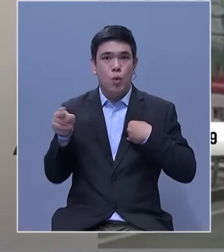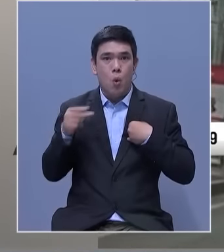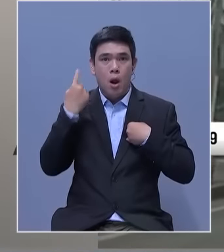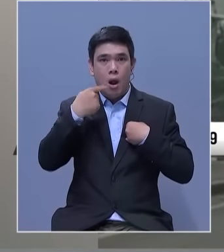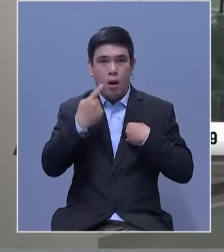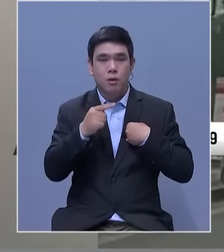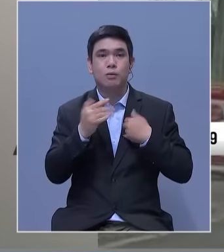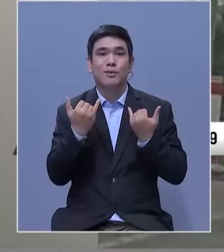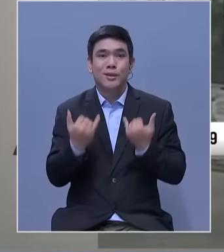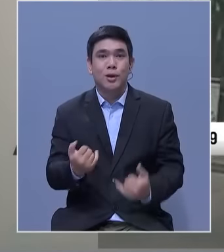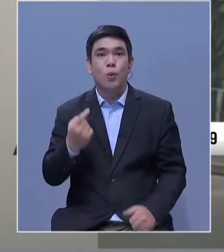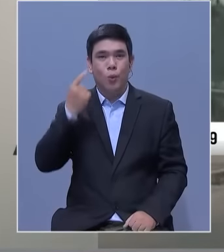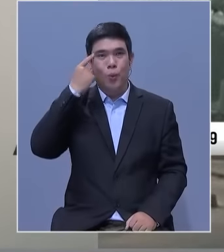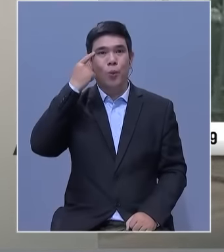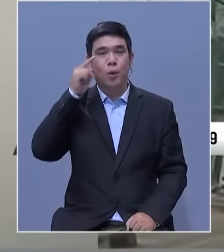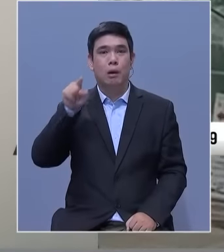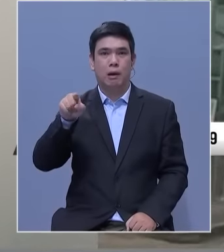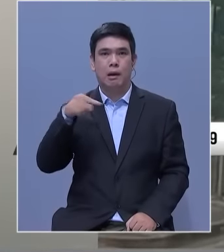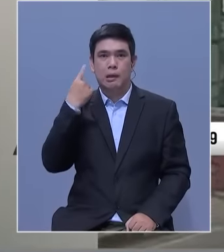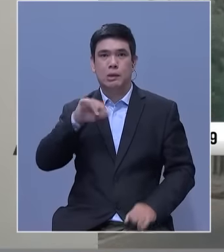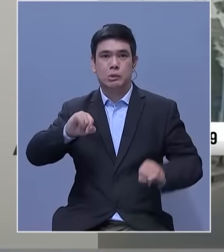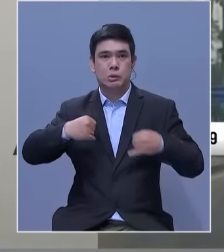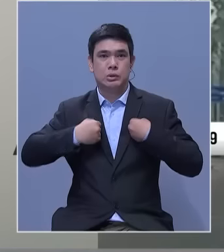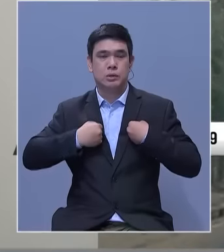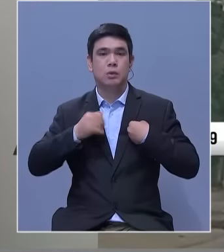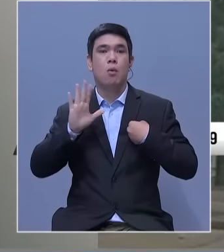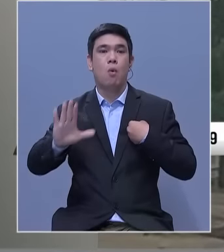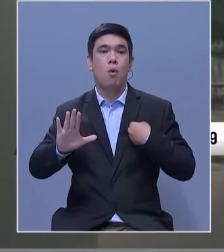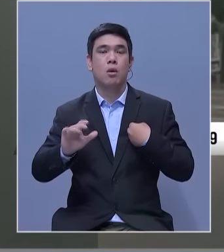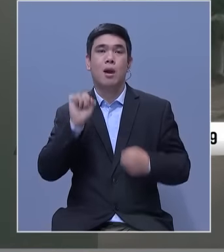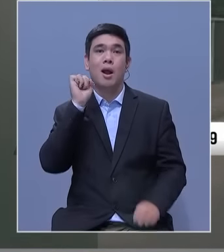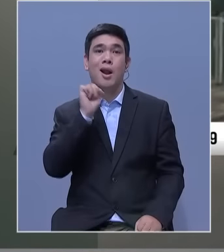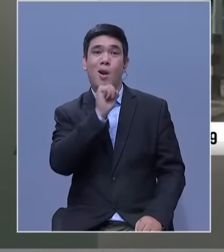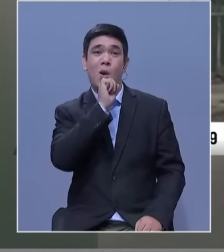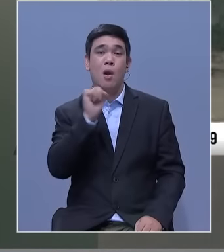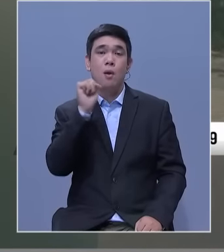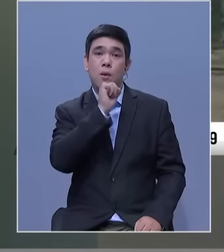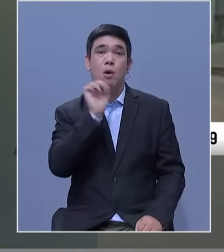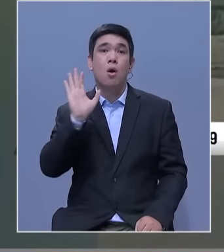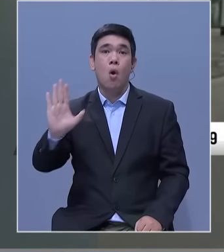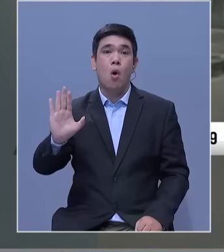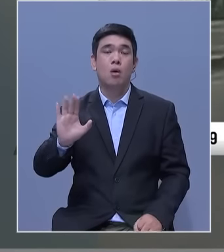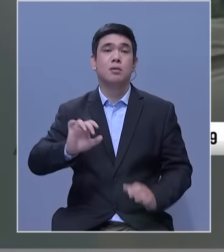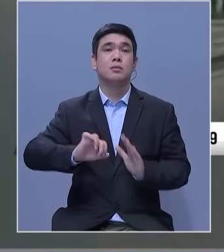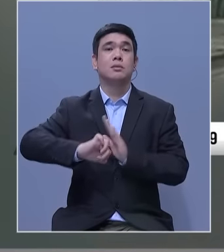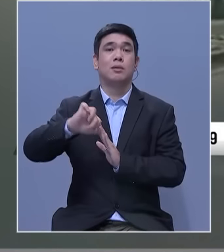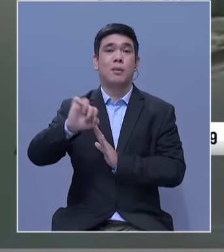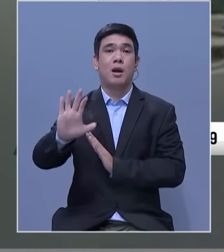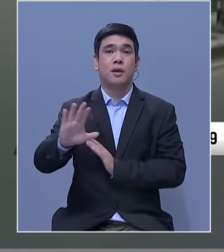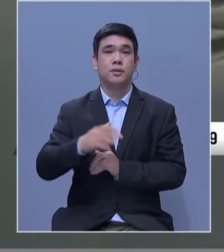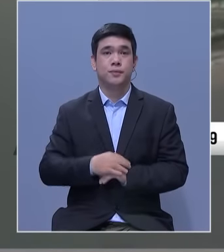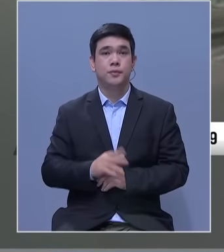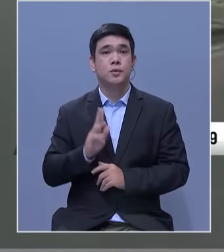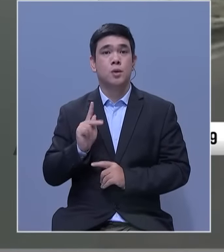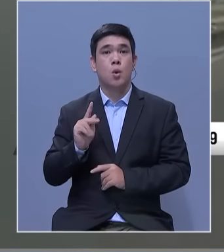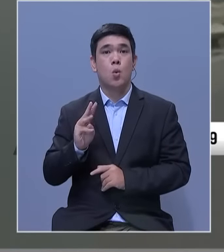ใครล่าสุดรู้แล้วนะครับว่าเจ้าของคลิปนี้คือศิลปินนักร้องนักแต่งเพลงคำเมืองล้านนาชื่อดังคุณขวั